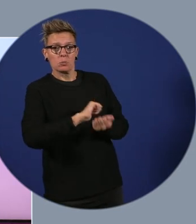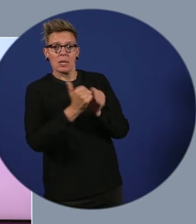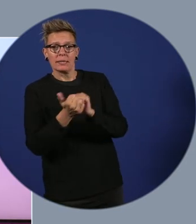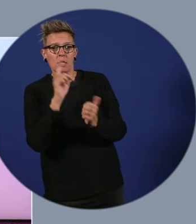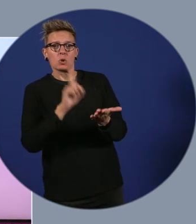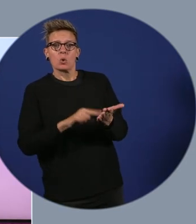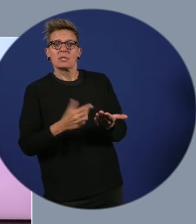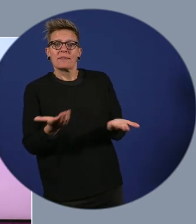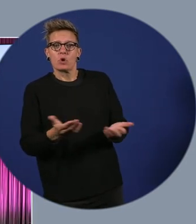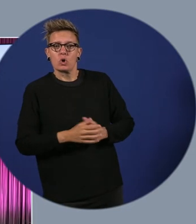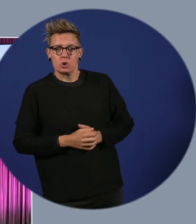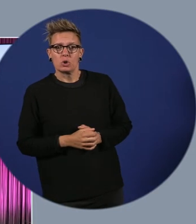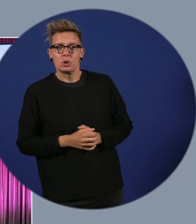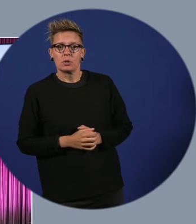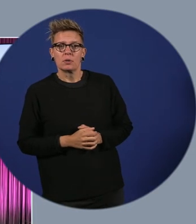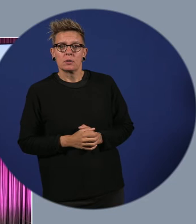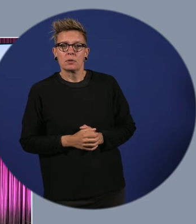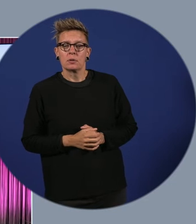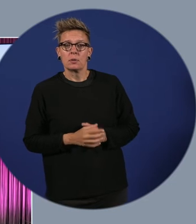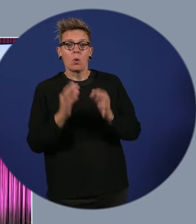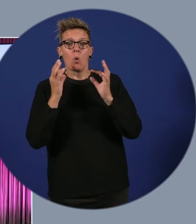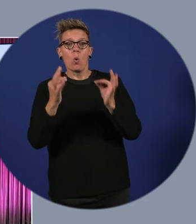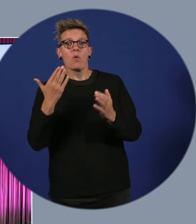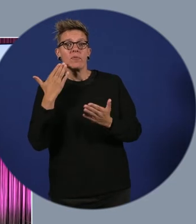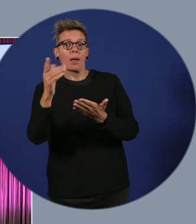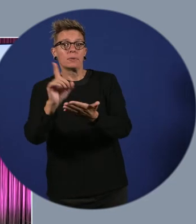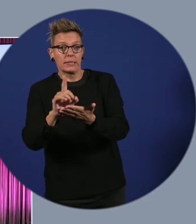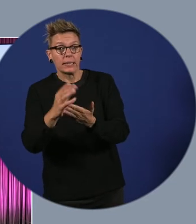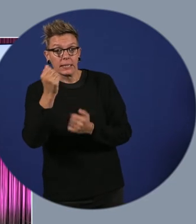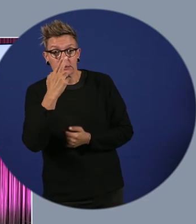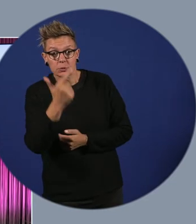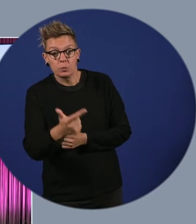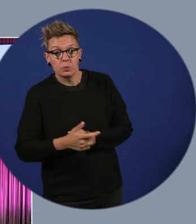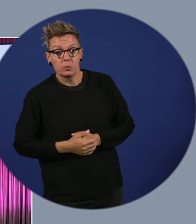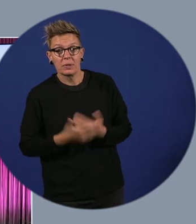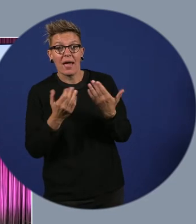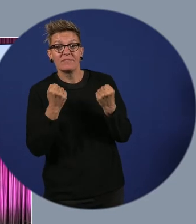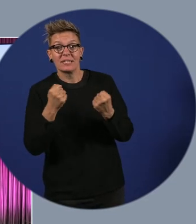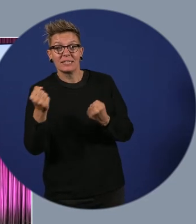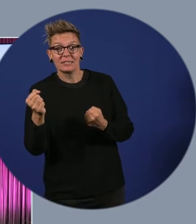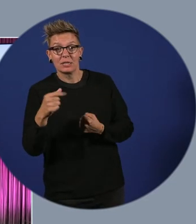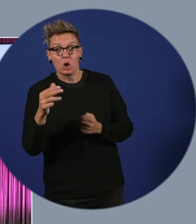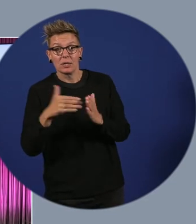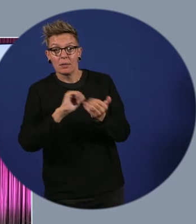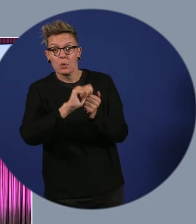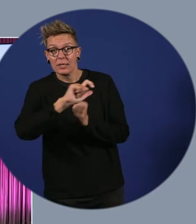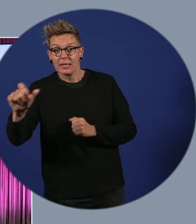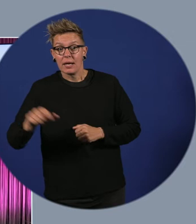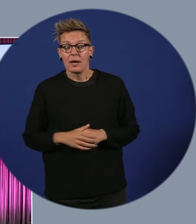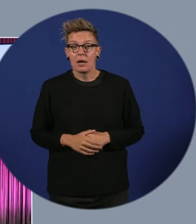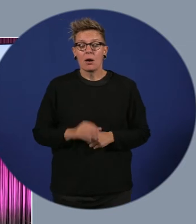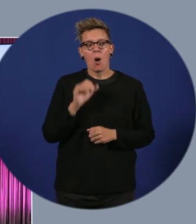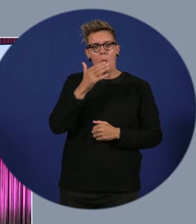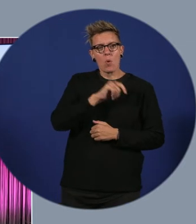uppfattningar. Och hur kanske framtiden kommer att gestalta. Så att Till de ungdomar som kanske tror att